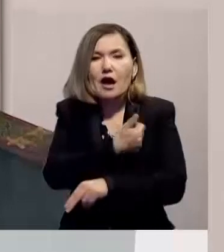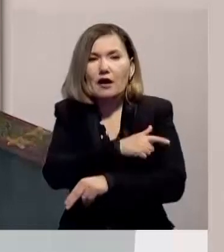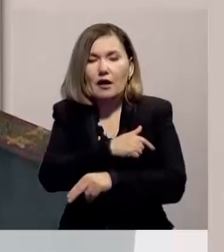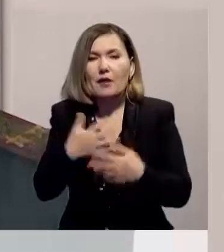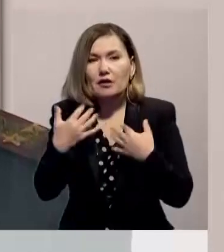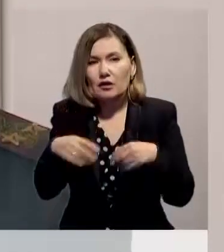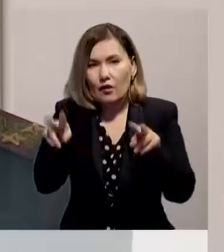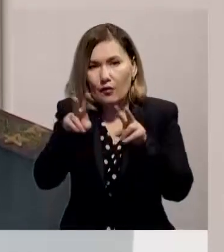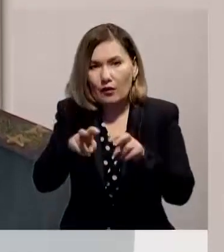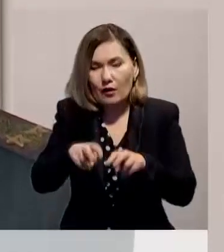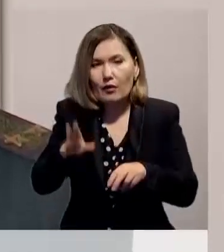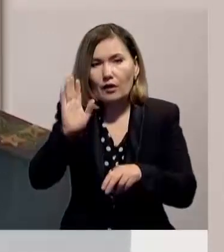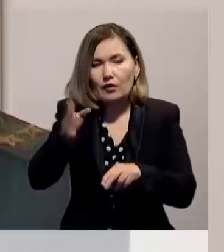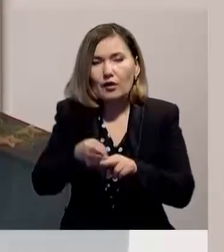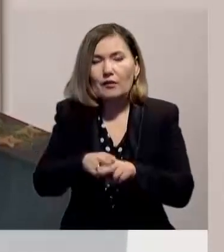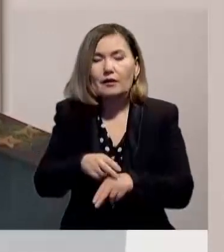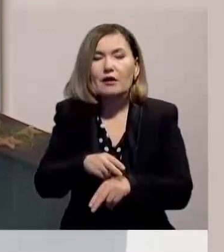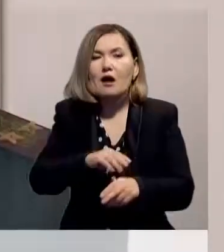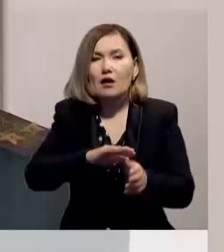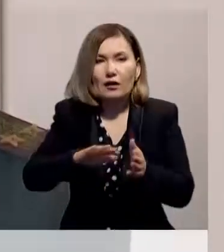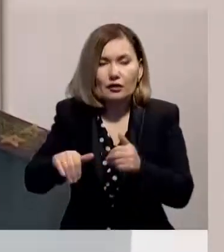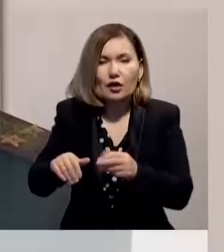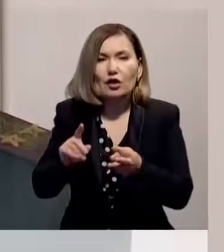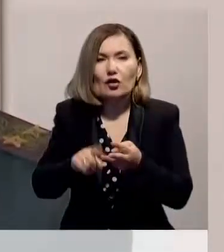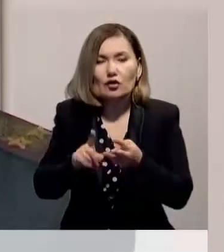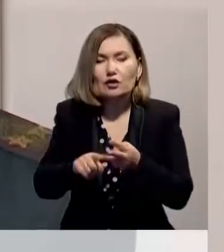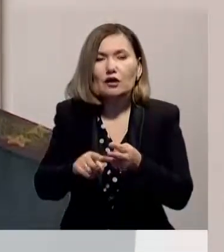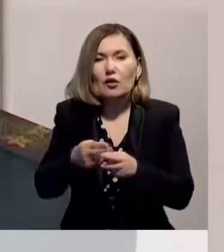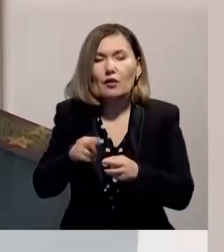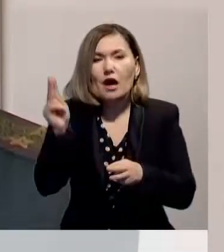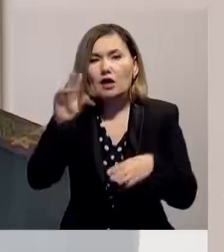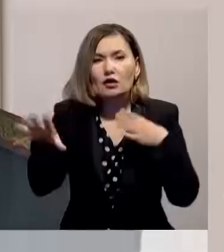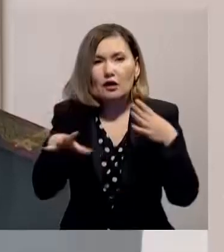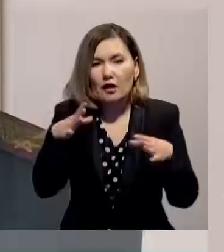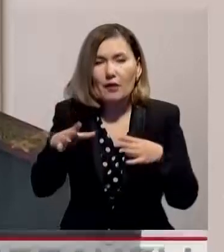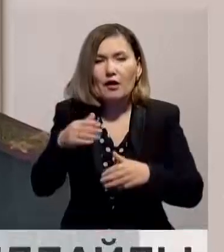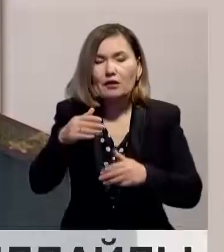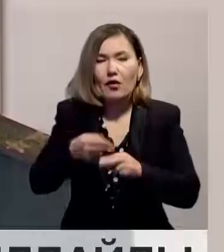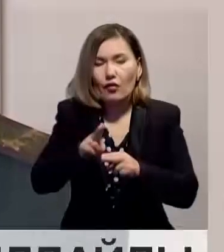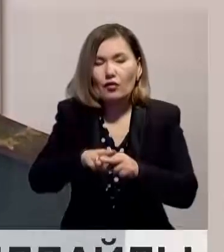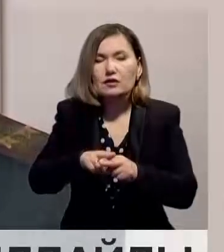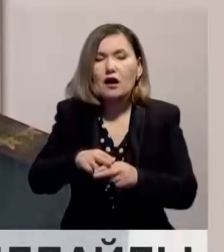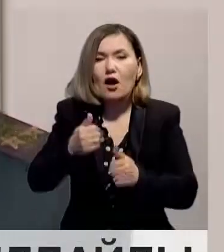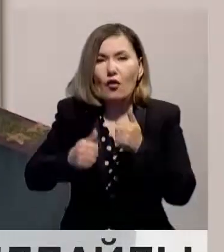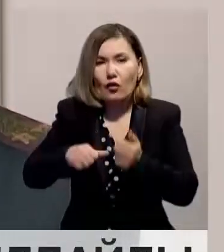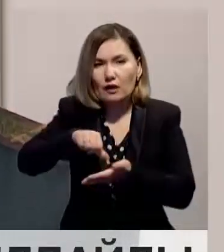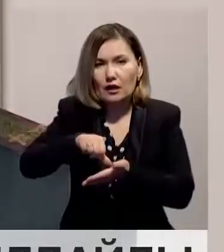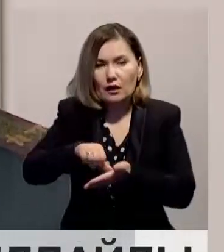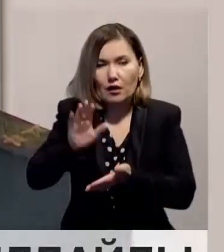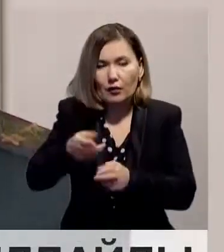жүргізу қағидасына сәйкес медициналық тексеруден өтеді, үшінші кезең дене шынықтырудан өтеді, төртінші кезең конкурстық іріктеу және